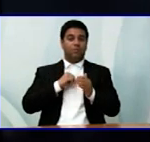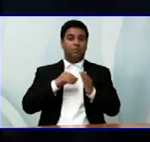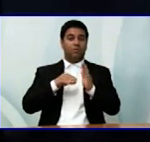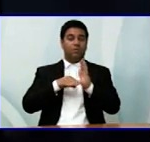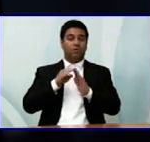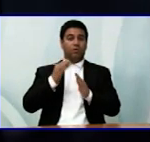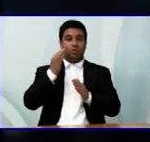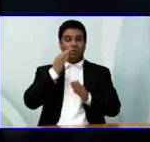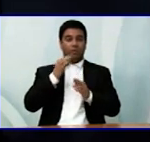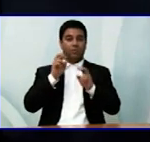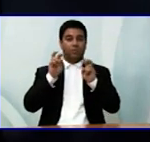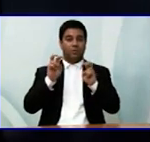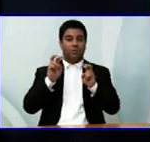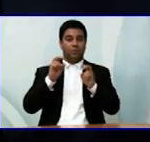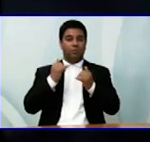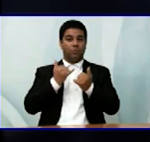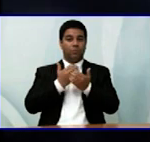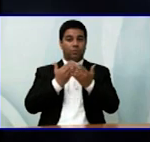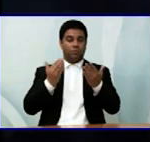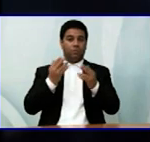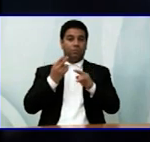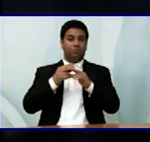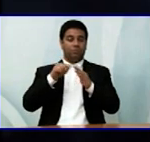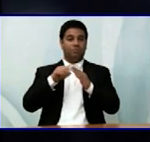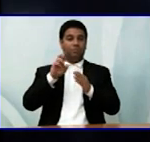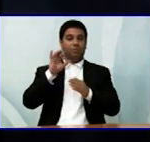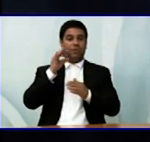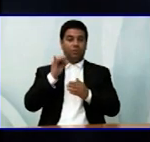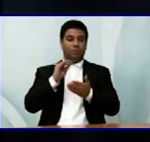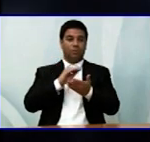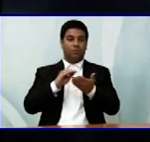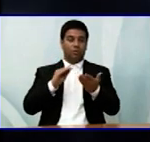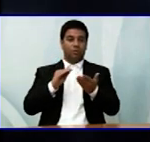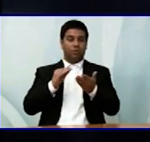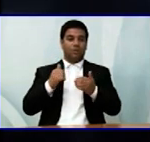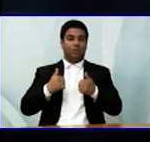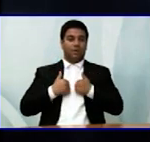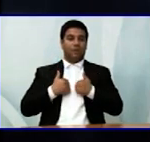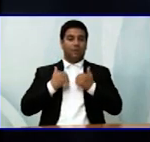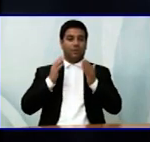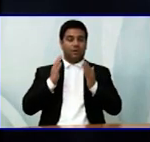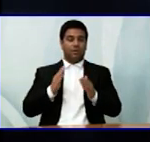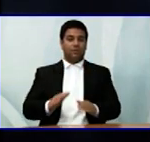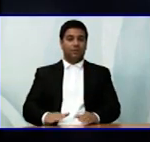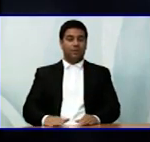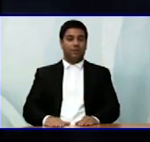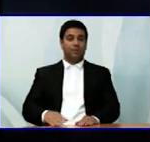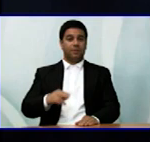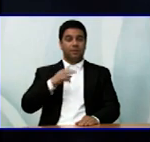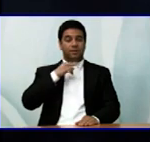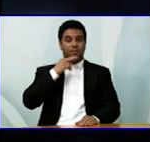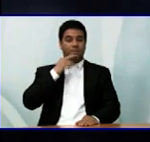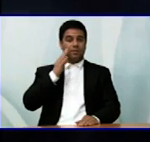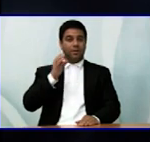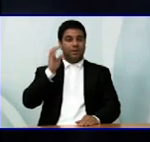dori mavzusida bugungi ijodiy bayonimizni yozishga harakat qilamiz. Diqqat bilan